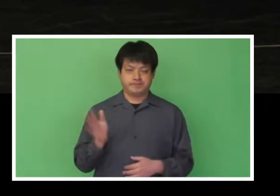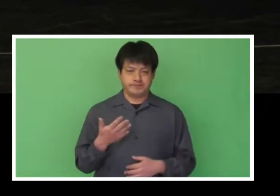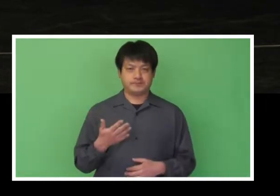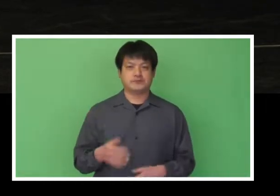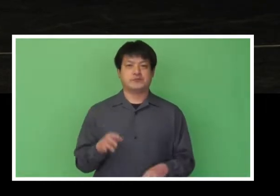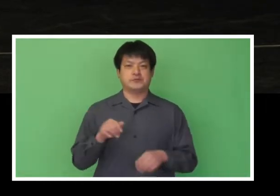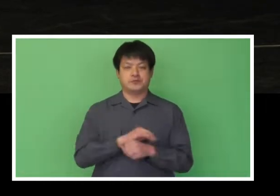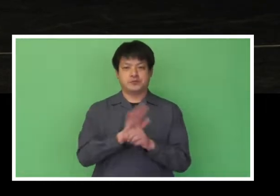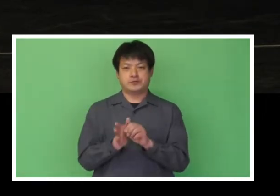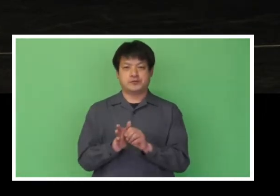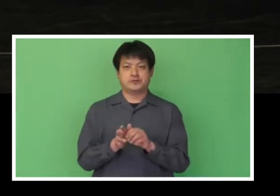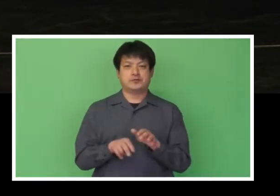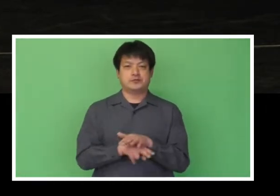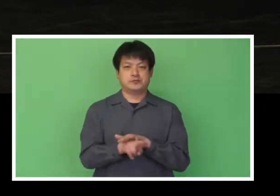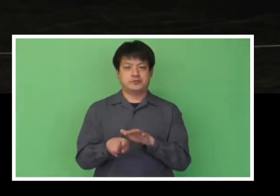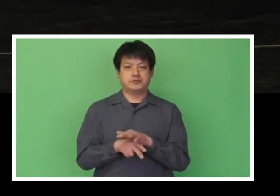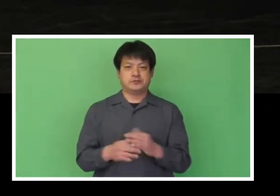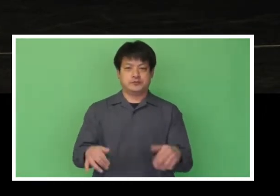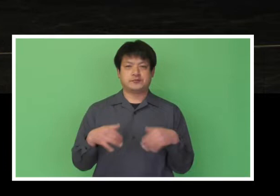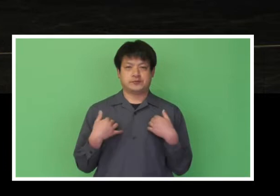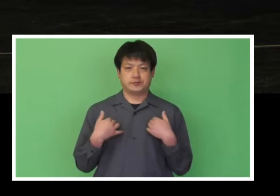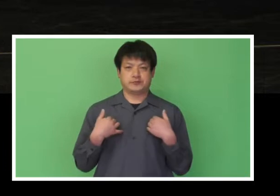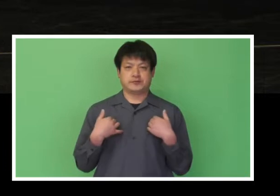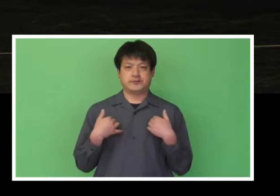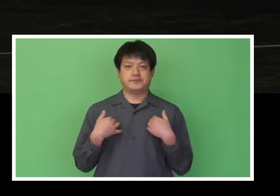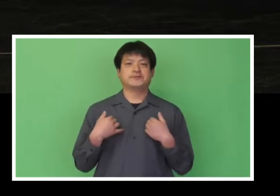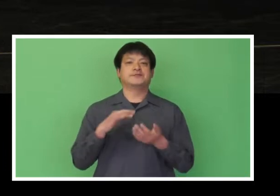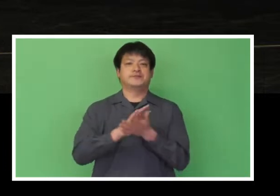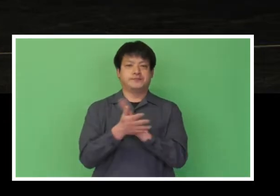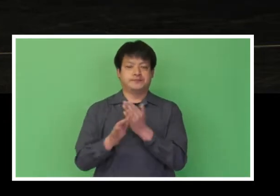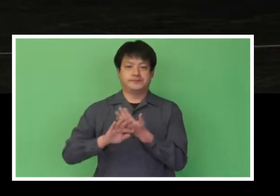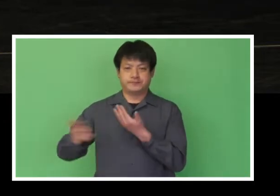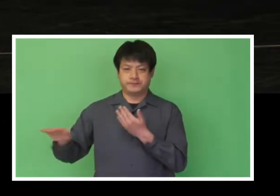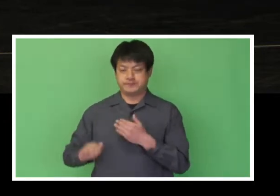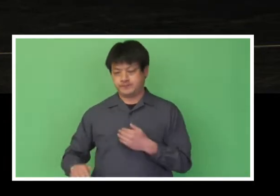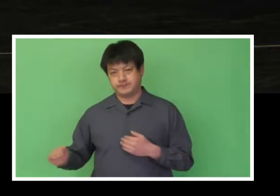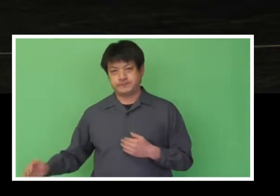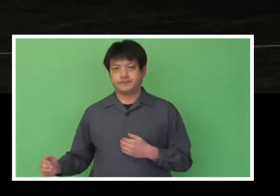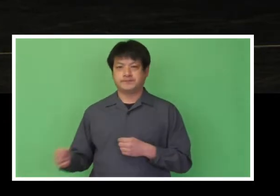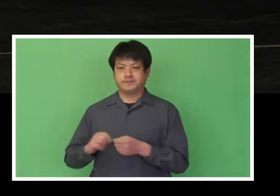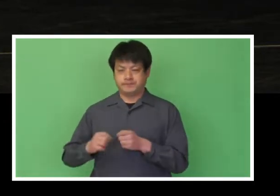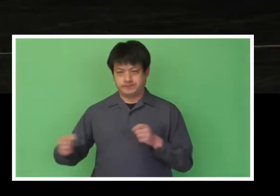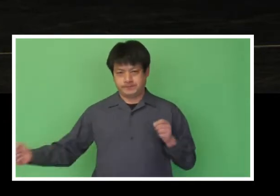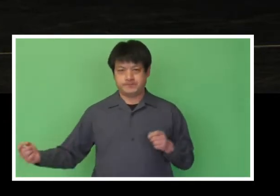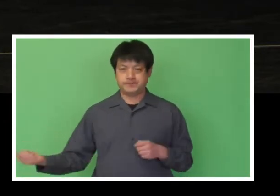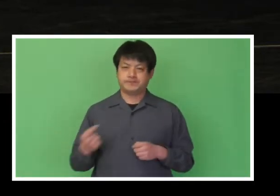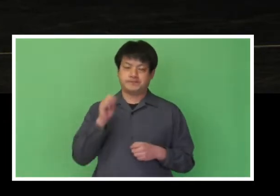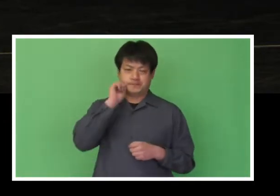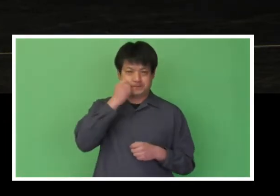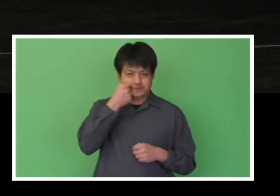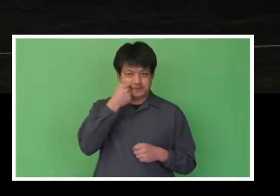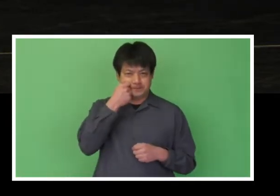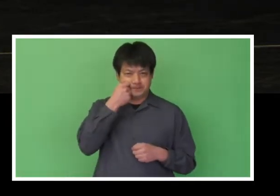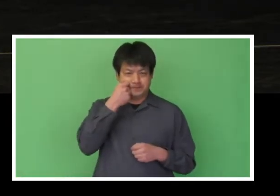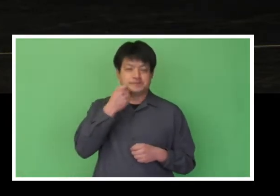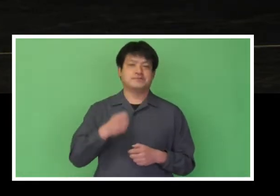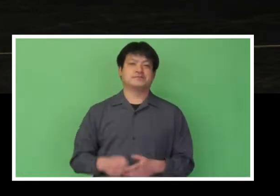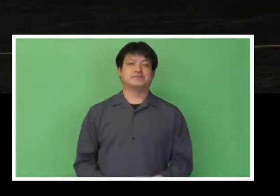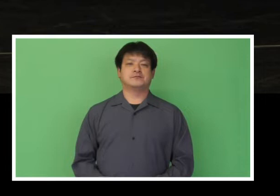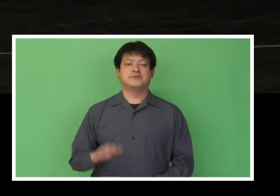が、新型コロナウイルスの影響で県外の孫たちは長い間来ることができませんでした